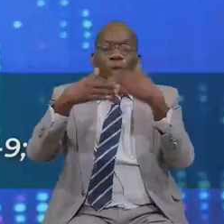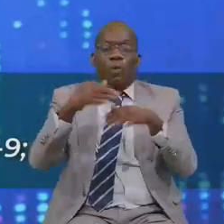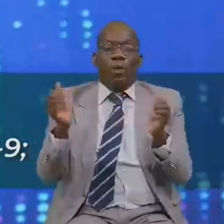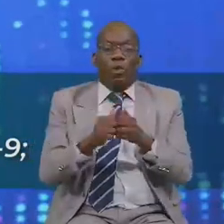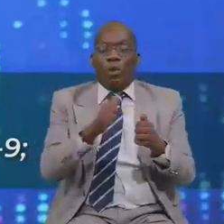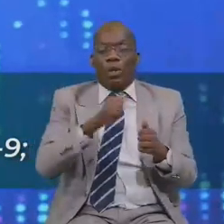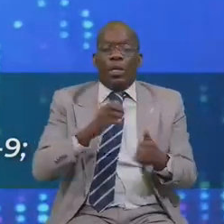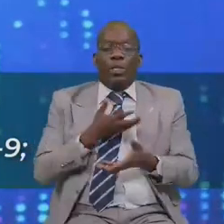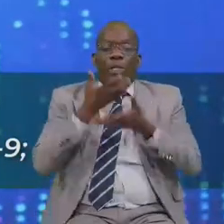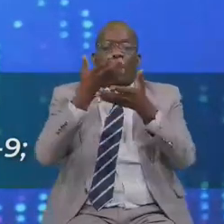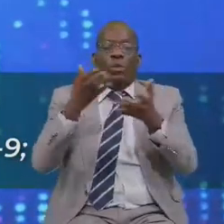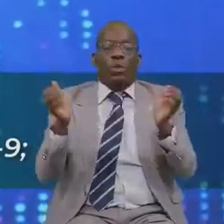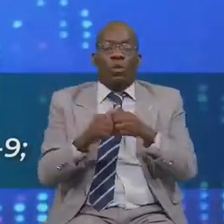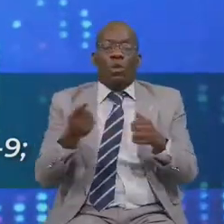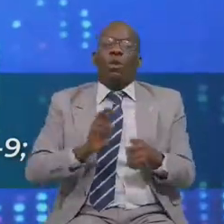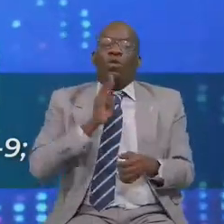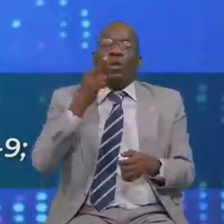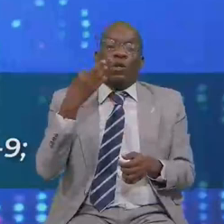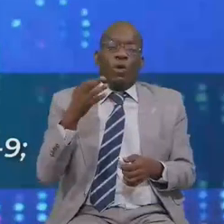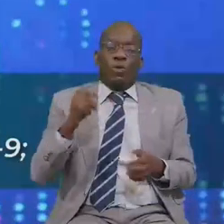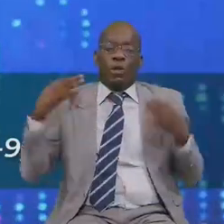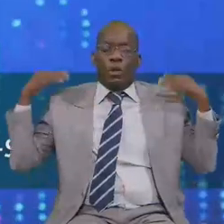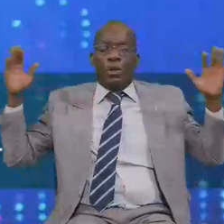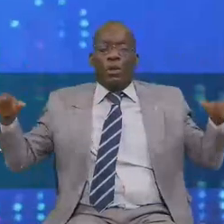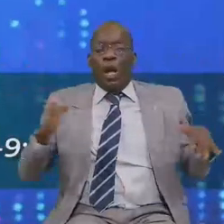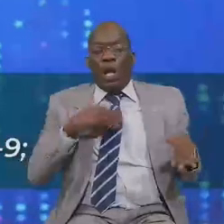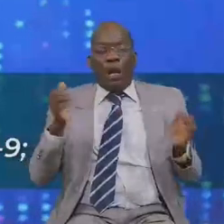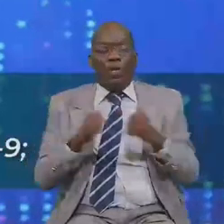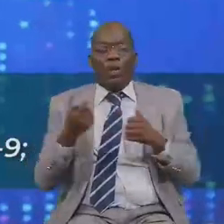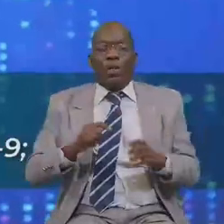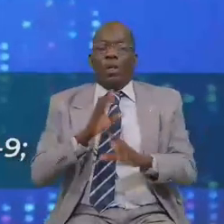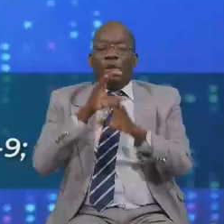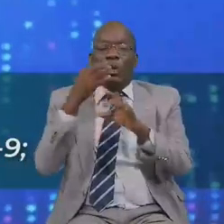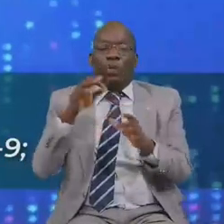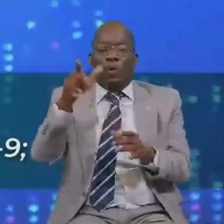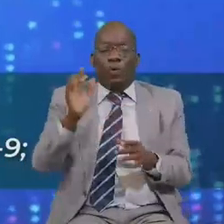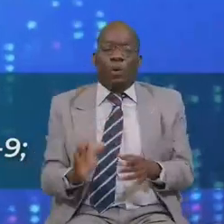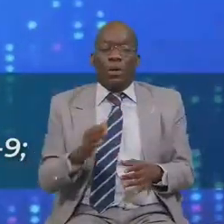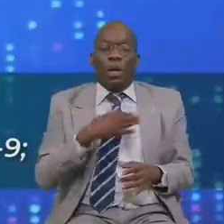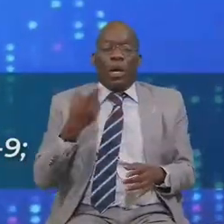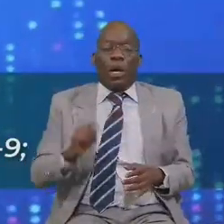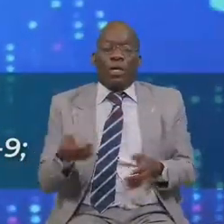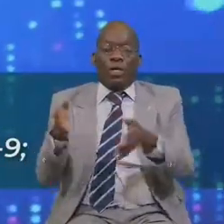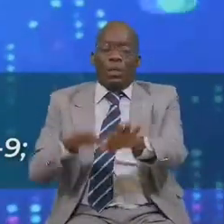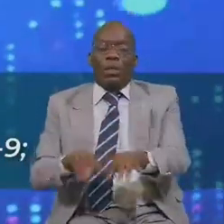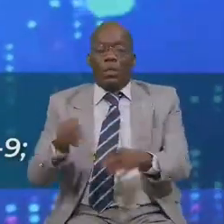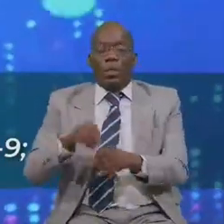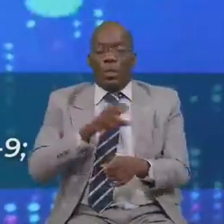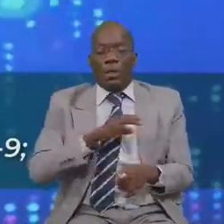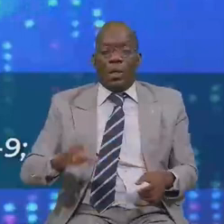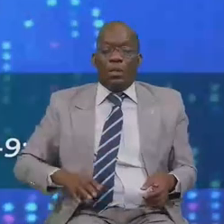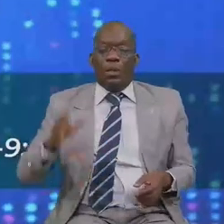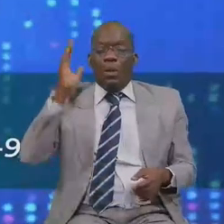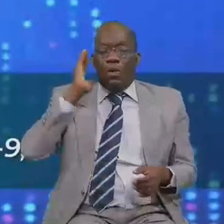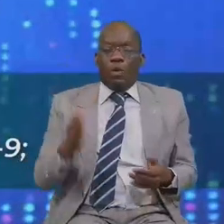à la voix de l'archange, à la trompette de Dieu. Les morts en Christ